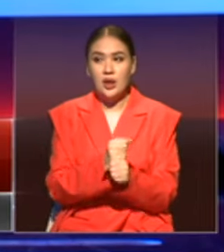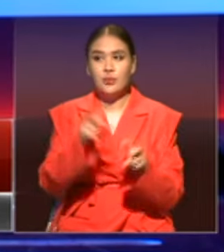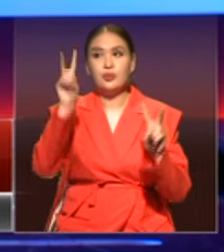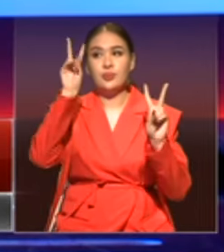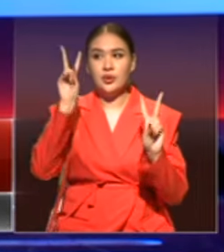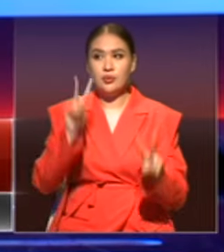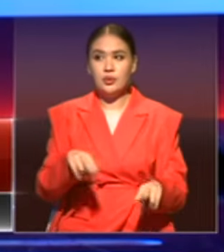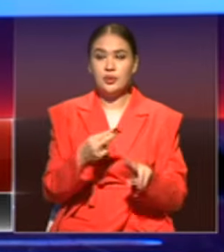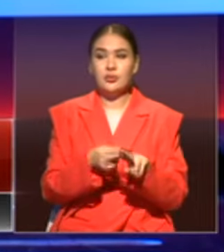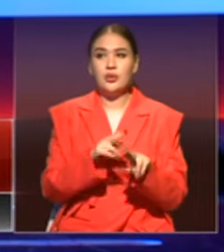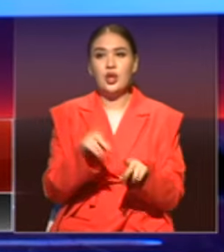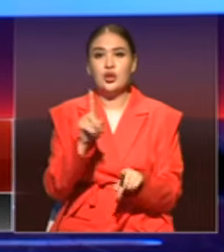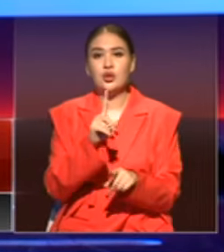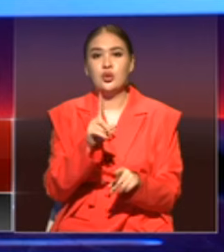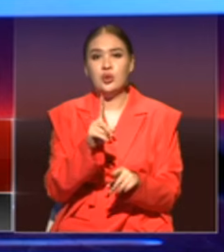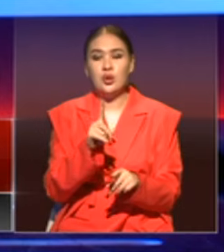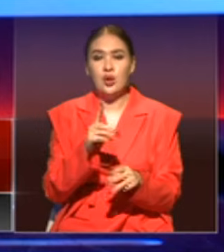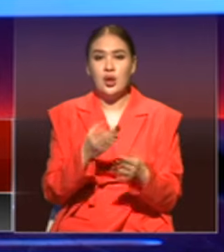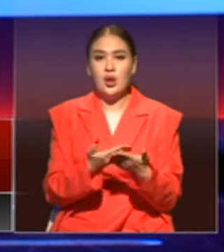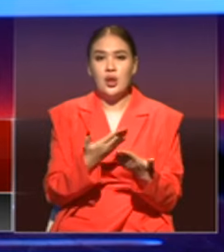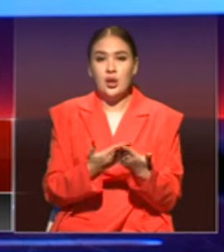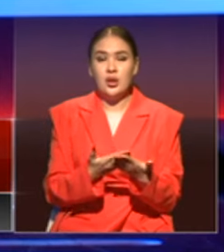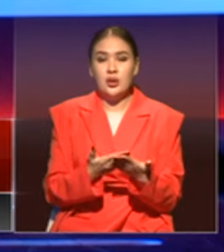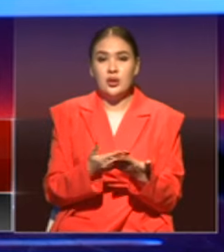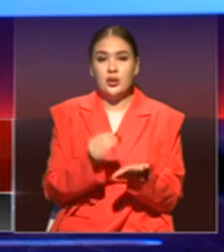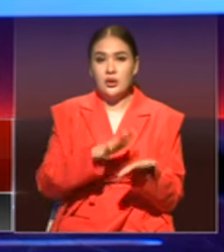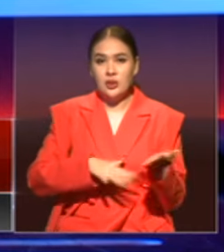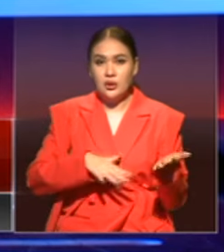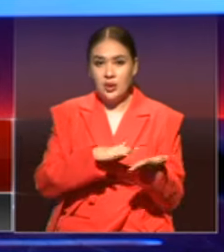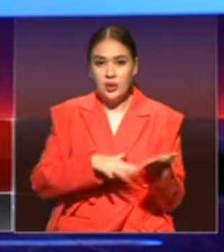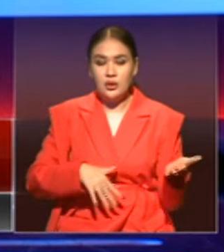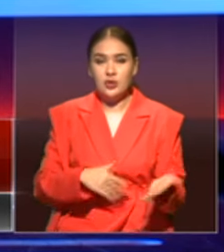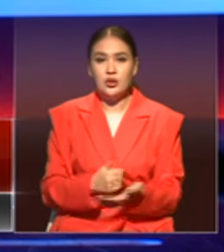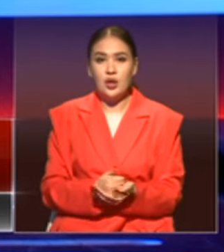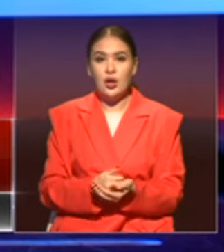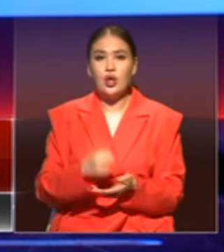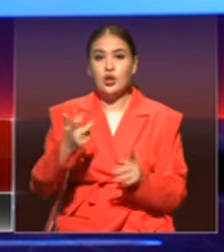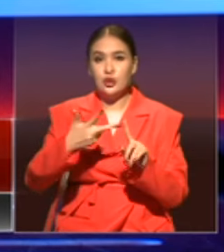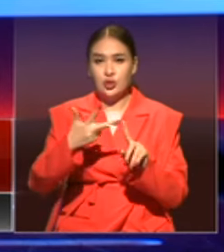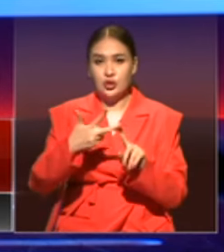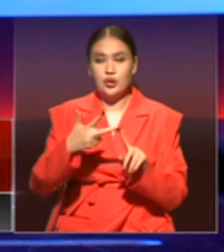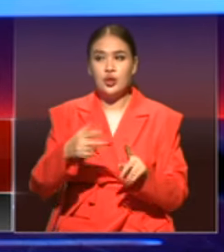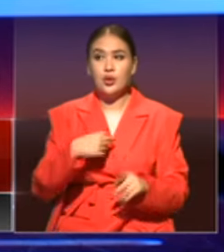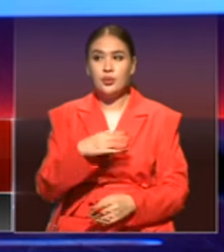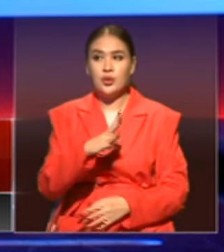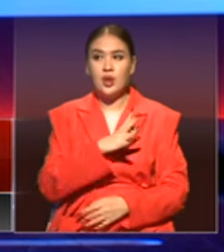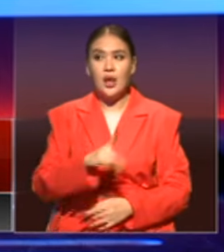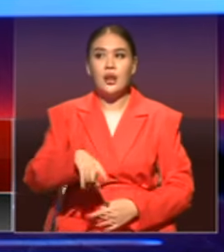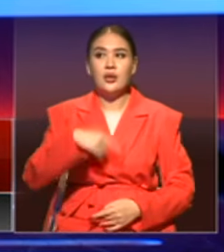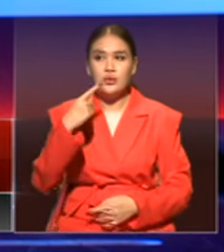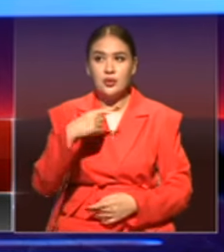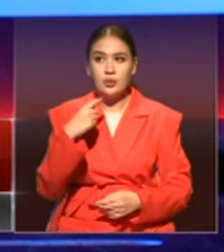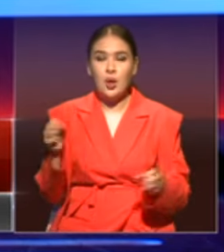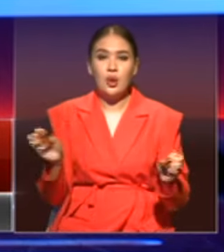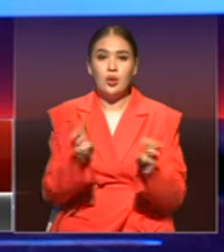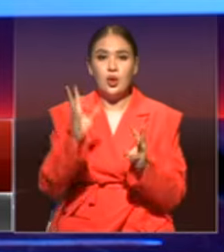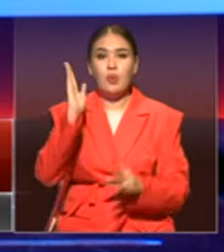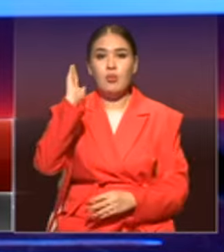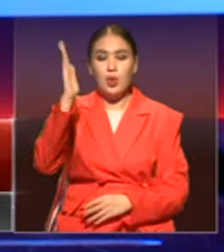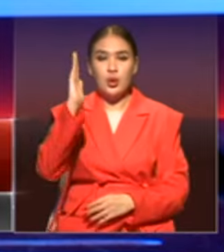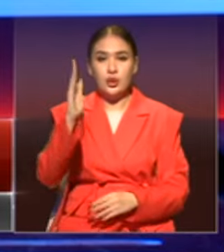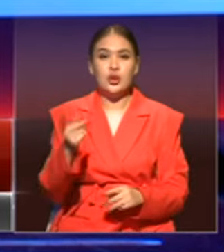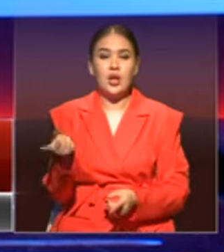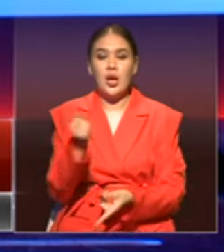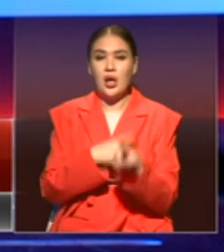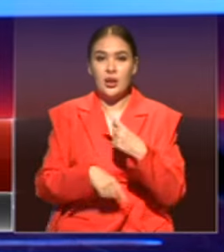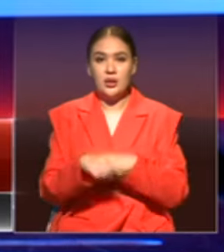не көмеміз ба деген сияқты. Тағы не істейміз дедіңіз? Үш нұсқа айттыңыз ғой, Ерболат мырза. Көму, өртеу, болмаса қайтадан өңдеу ғой.